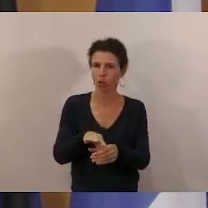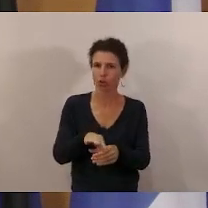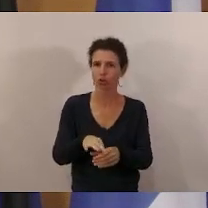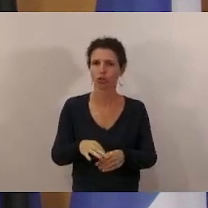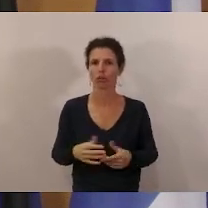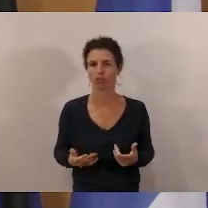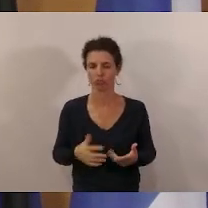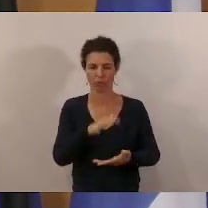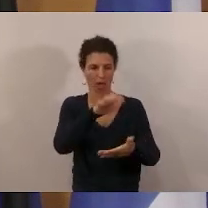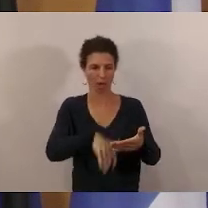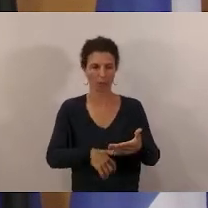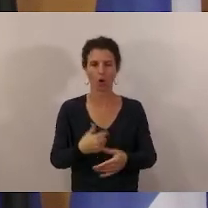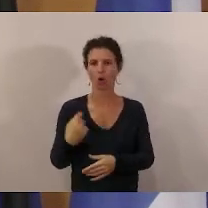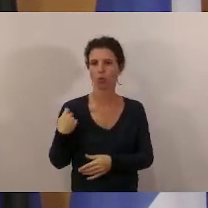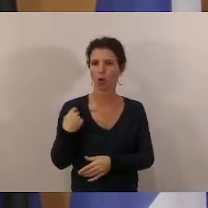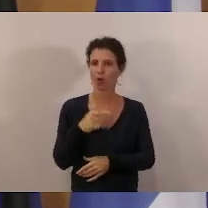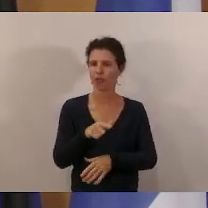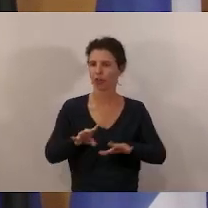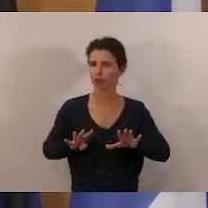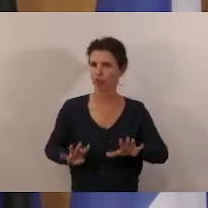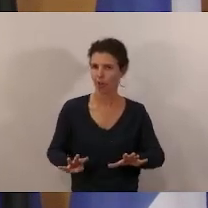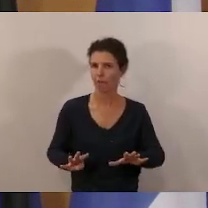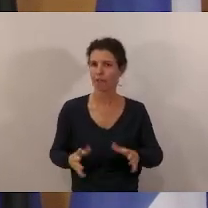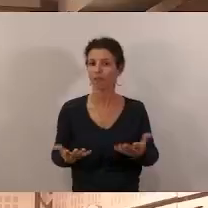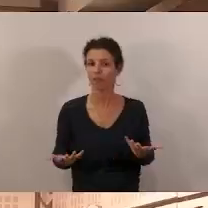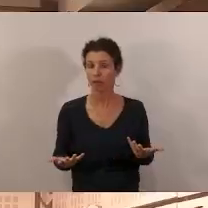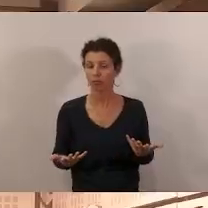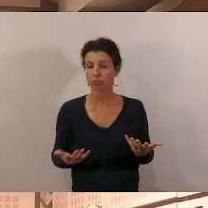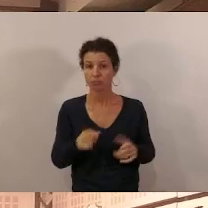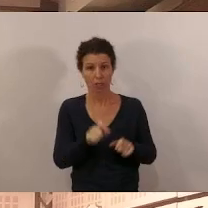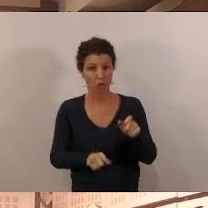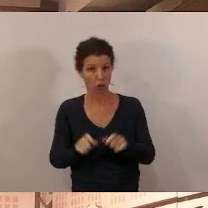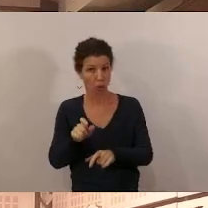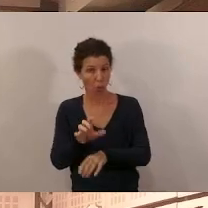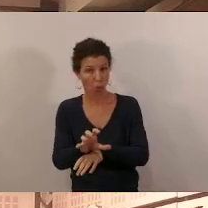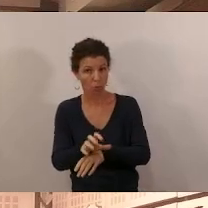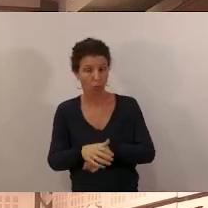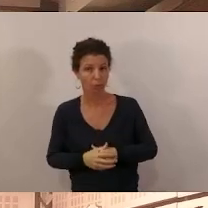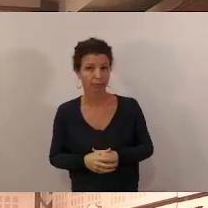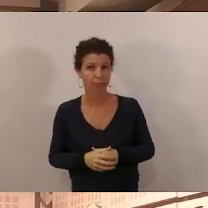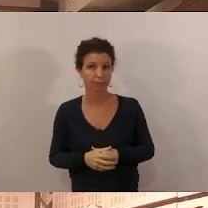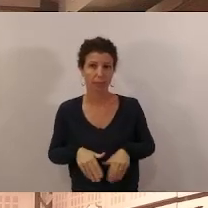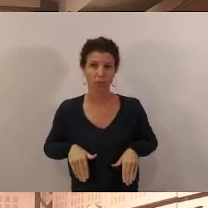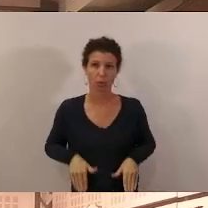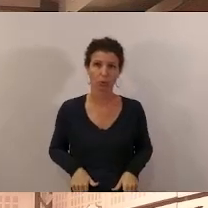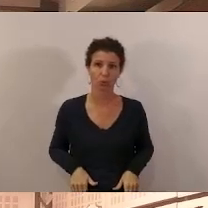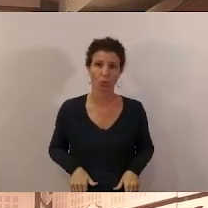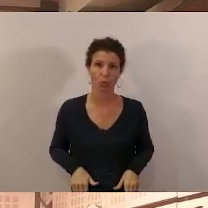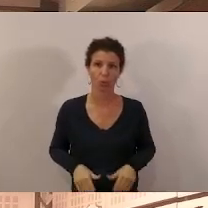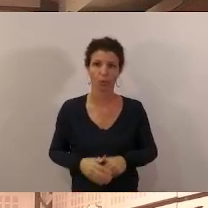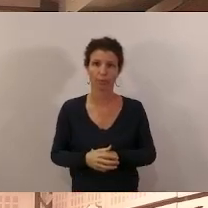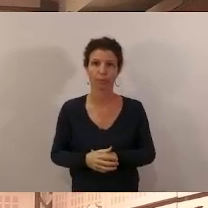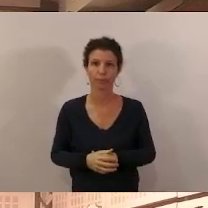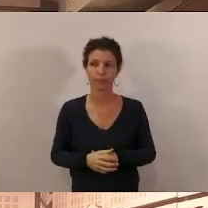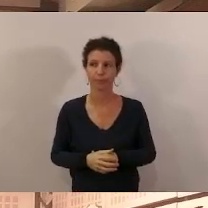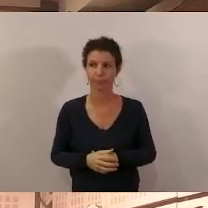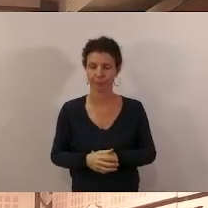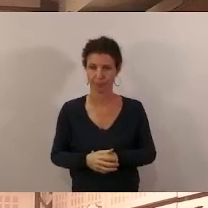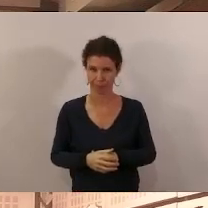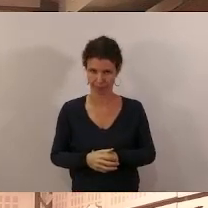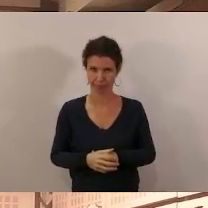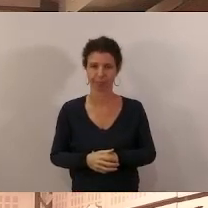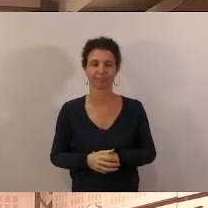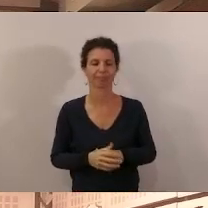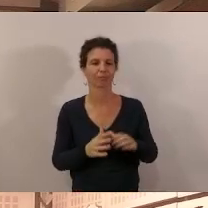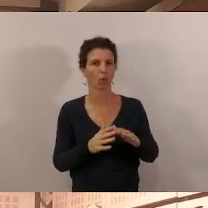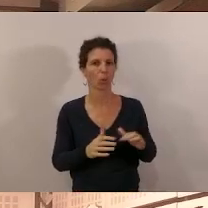sur ce rapport numéro 29. Y a-t-il des contre, des abstentions? Donc